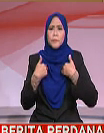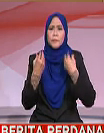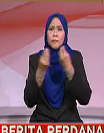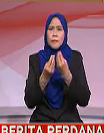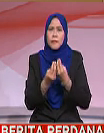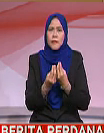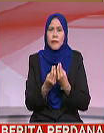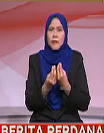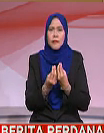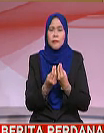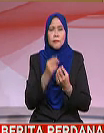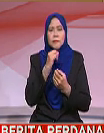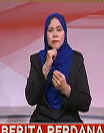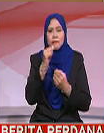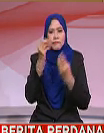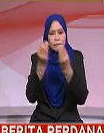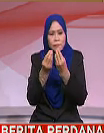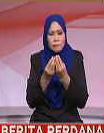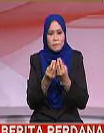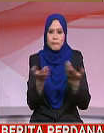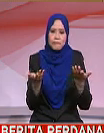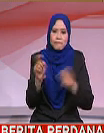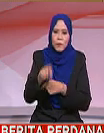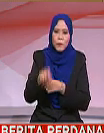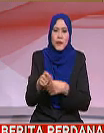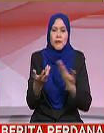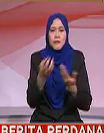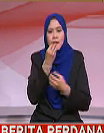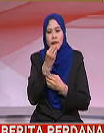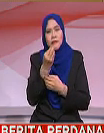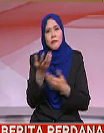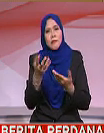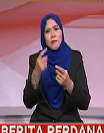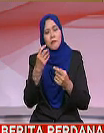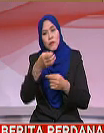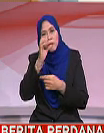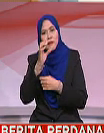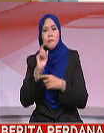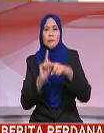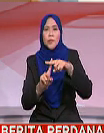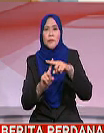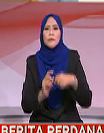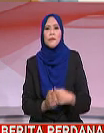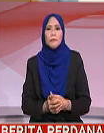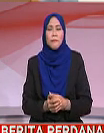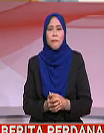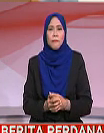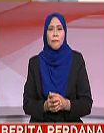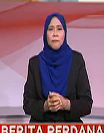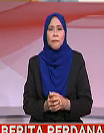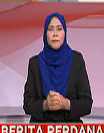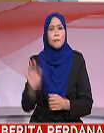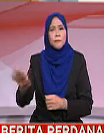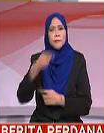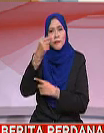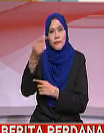as food, non-alcoholic beverages and communication remain positive. Beliau berkata